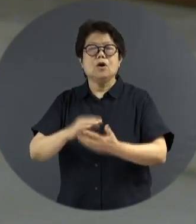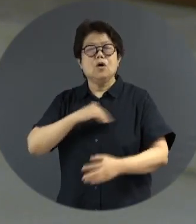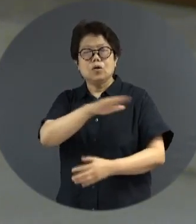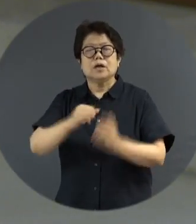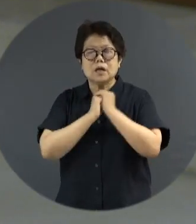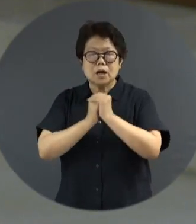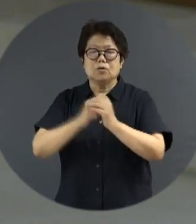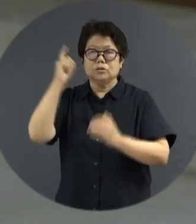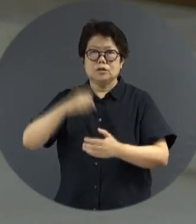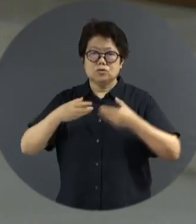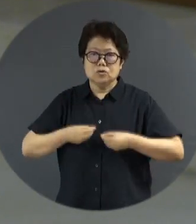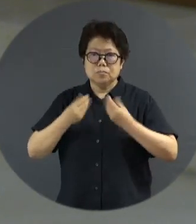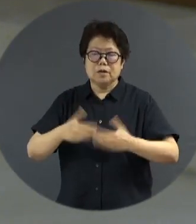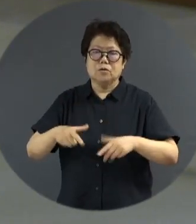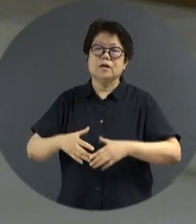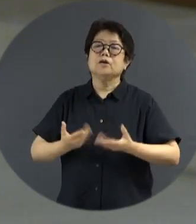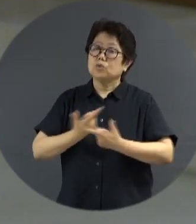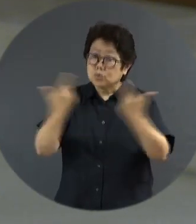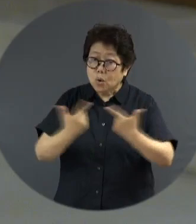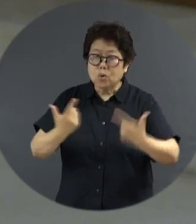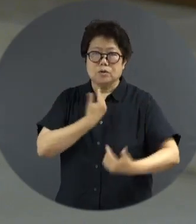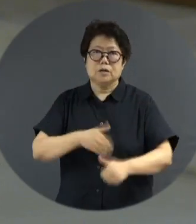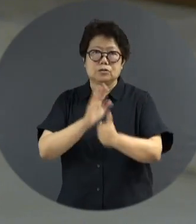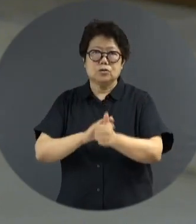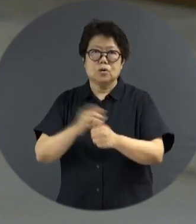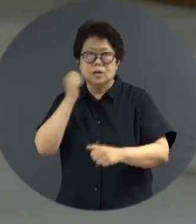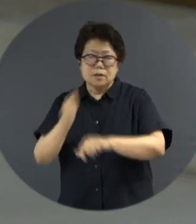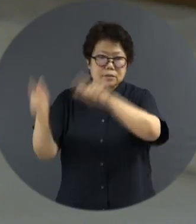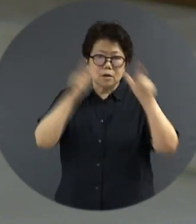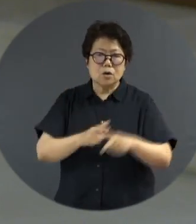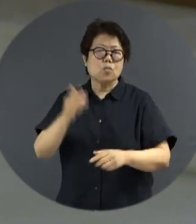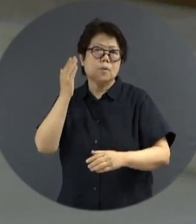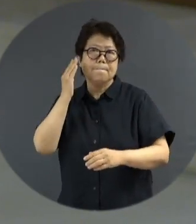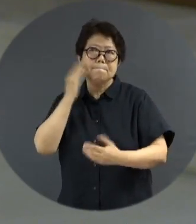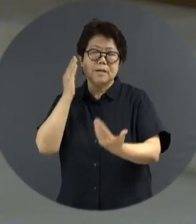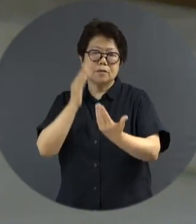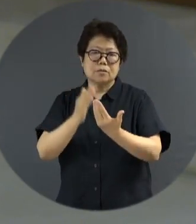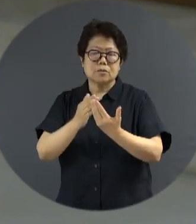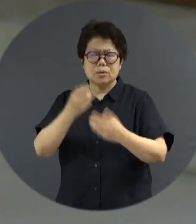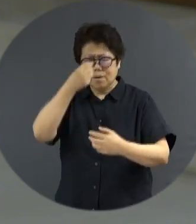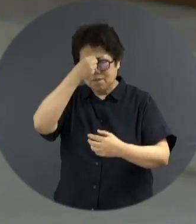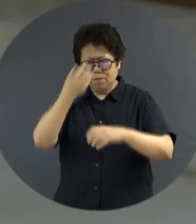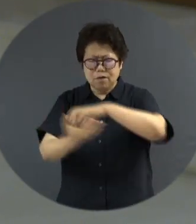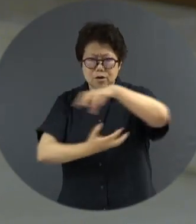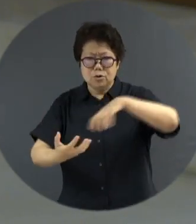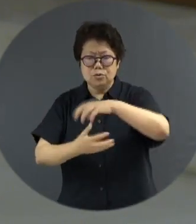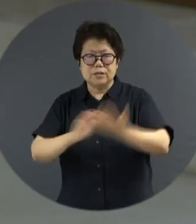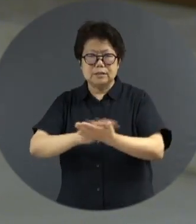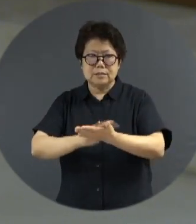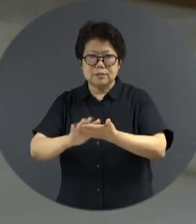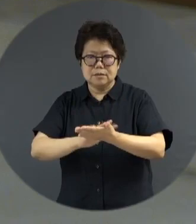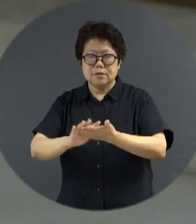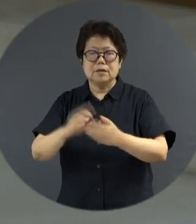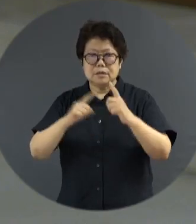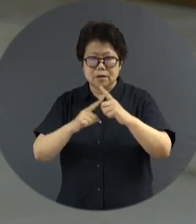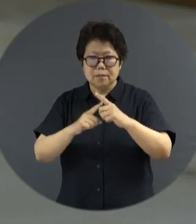我们有更大的恩宠，生活上能够面对很复杂的人和事，都能够保持